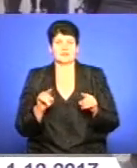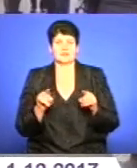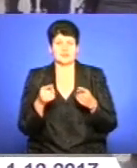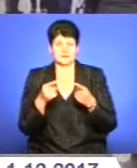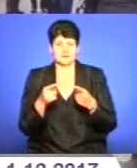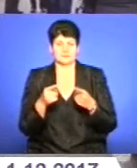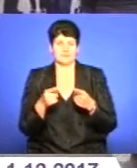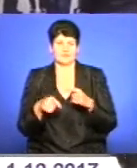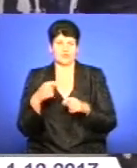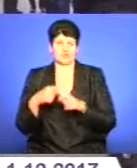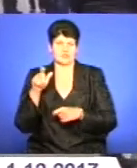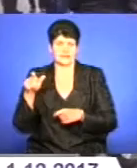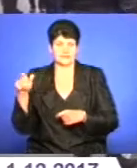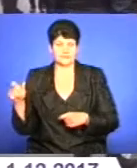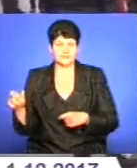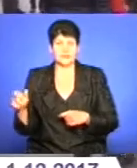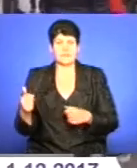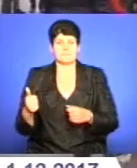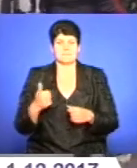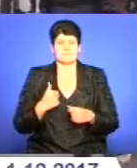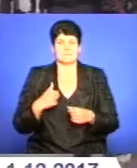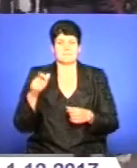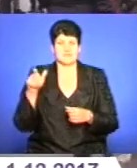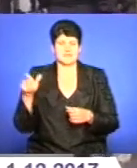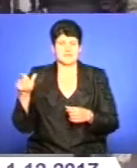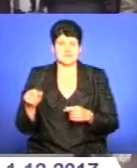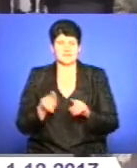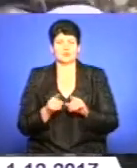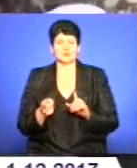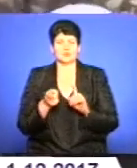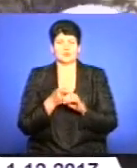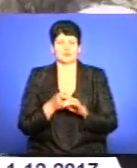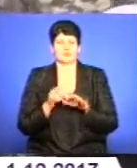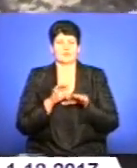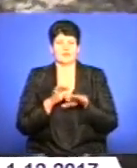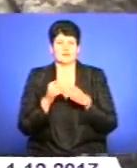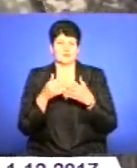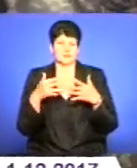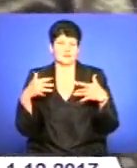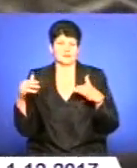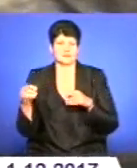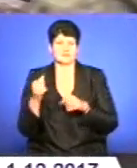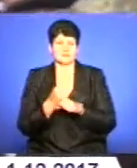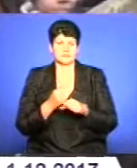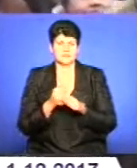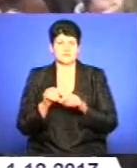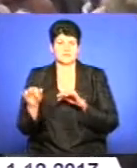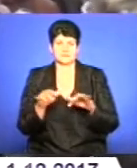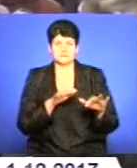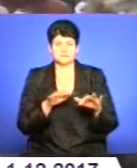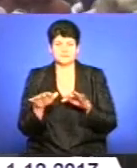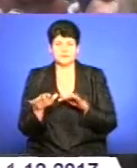і правопорушників. Бійці залучилися також до проведення комплексних оперативно-профілактичних відпрацювань у місті